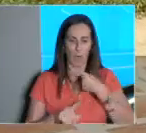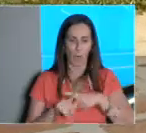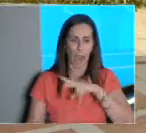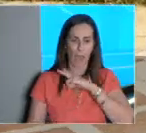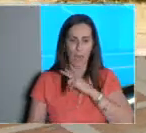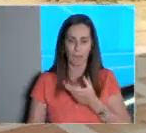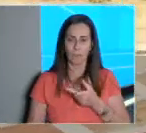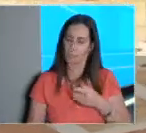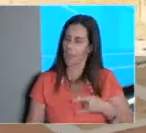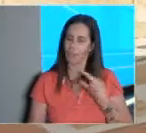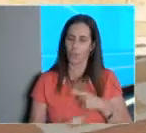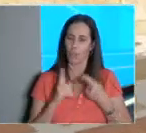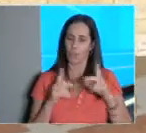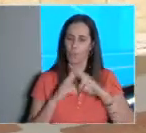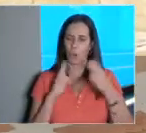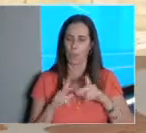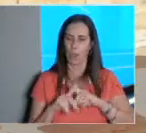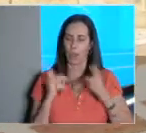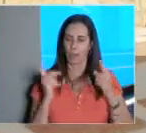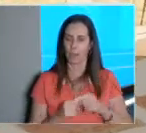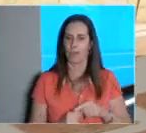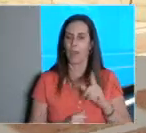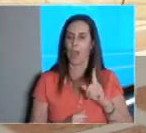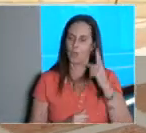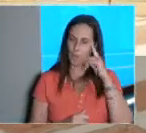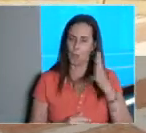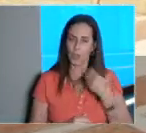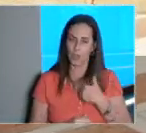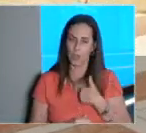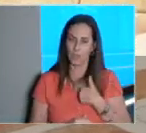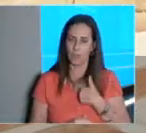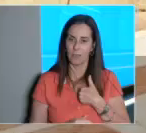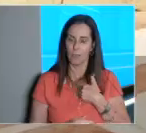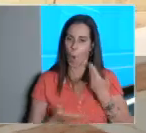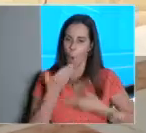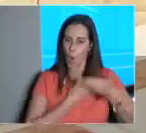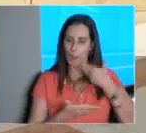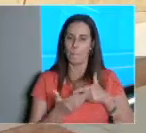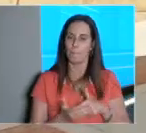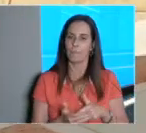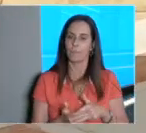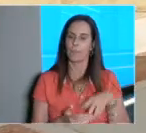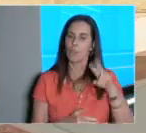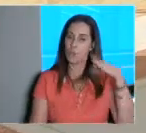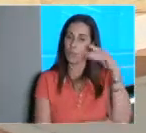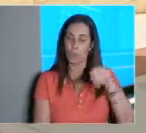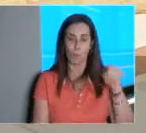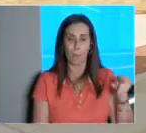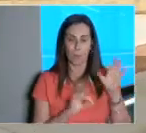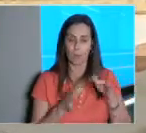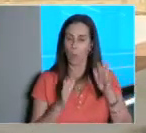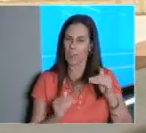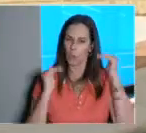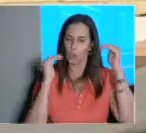אנגלית, אתה יודע, זה איזה חוויה אחרת, זה עולם אחר, זה עולם תוכן אחר. אבל אתה יודע, מה שאני, אפרופו עולים, יש מדינות שהן באמת